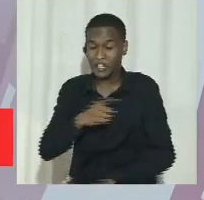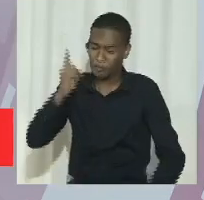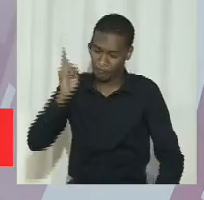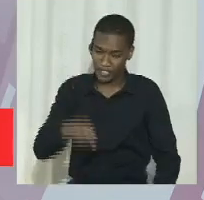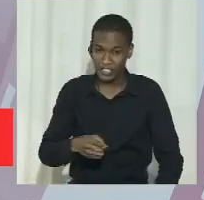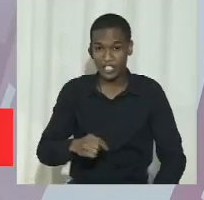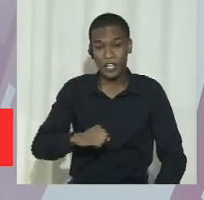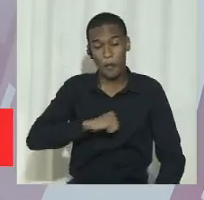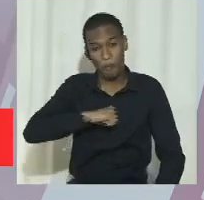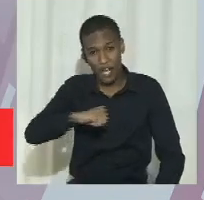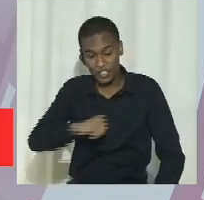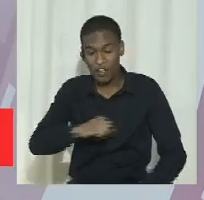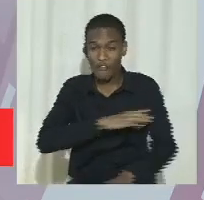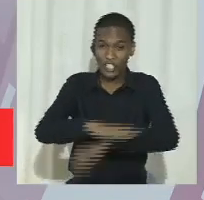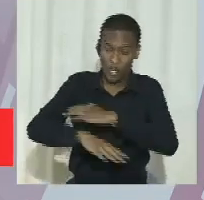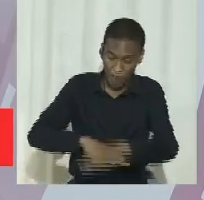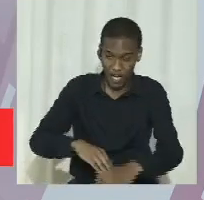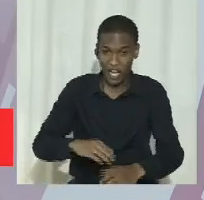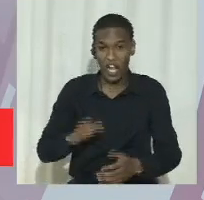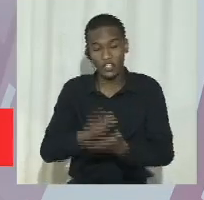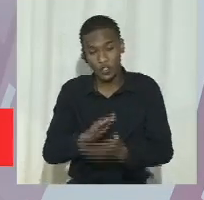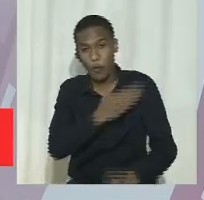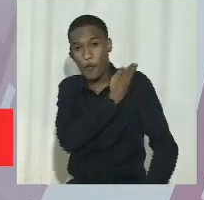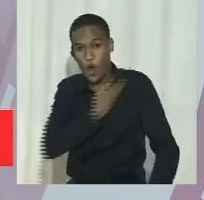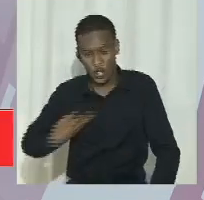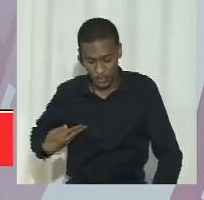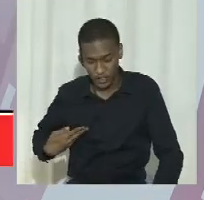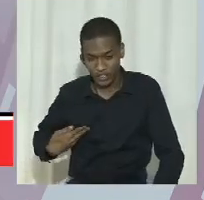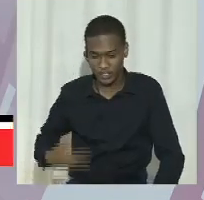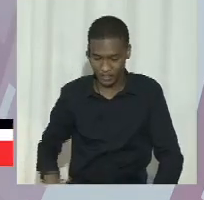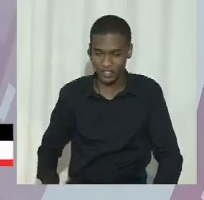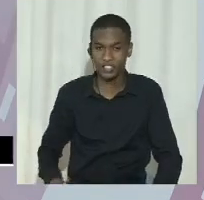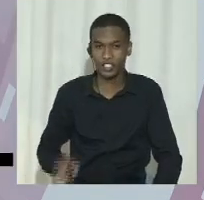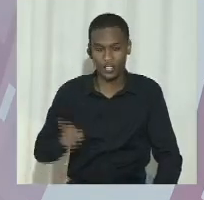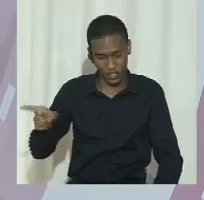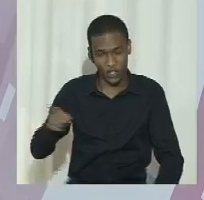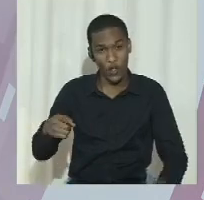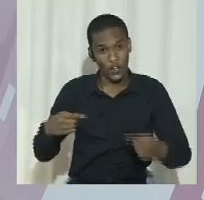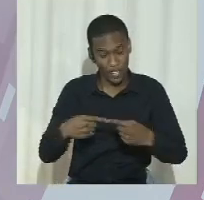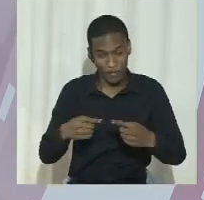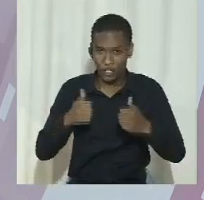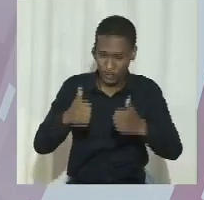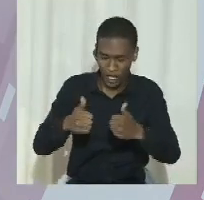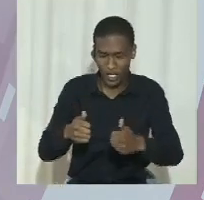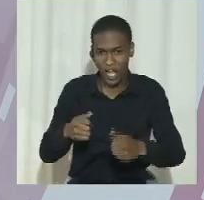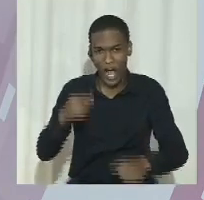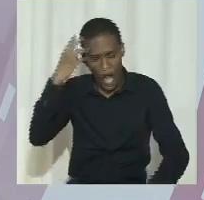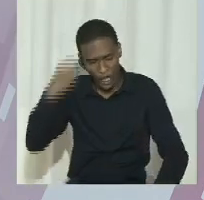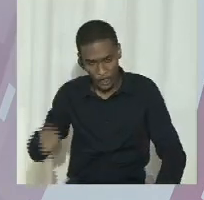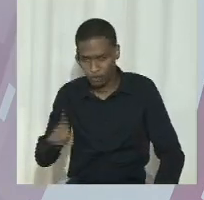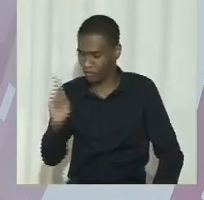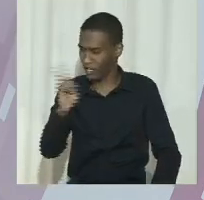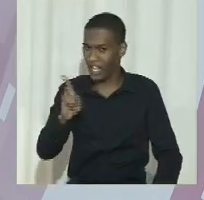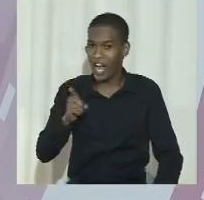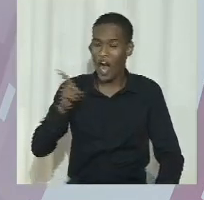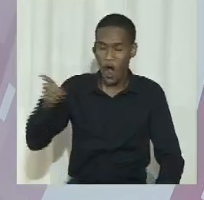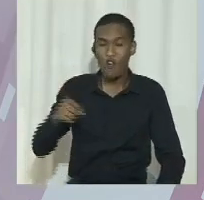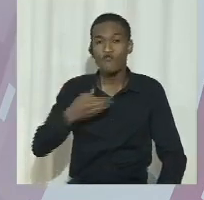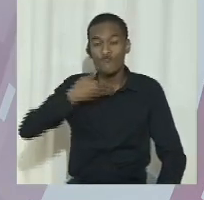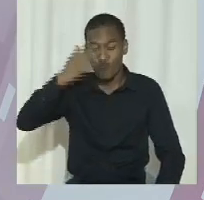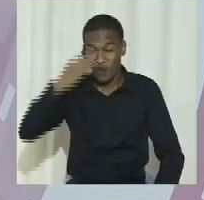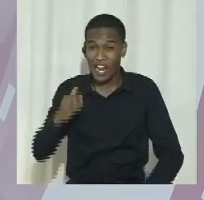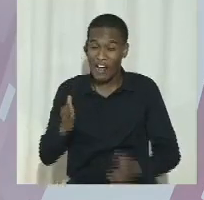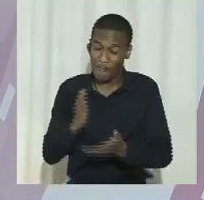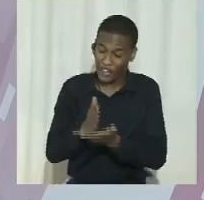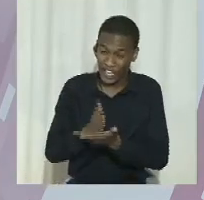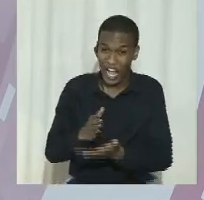ny mpitandro filaminana fa tsy adinitsika koa ireo marefo ireo zoky olona aorianan'izay zany dia atsika etriretina